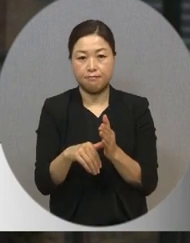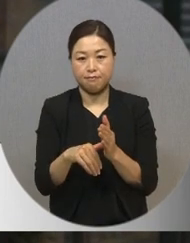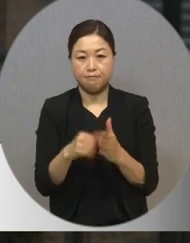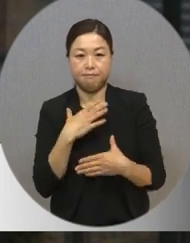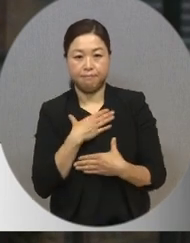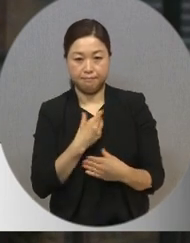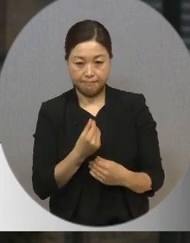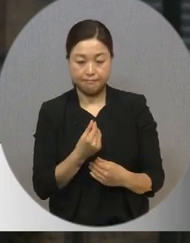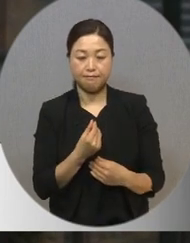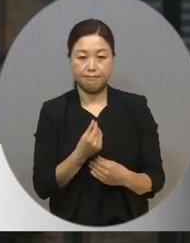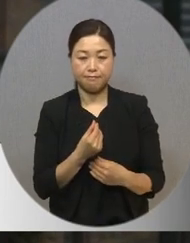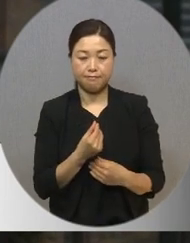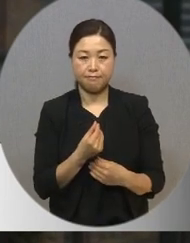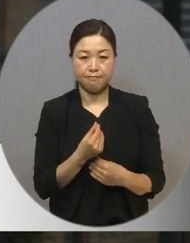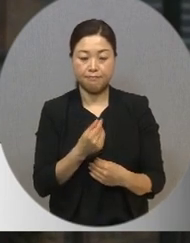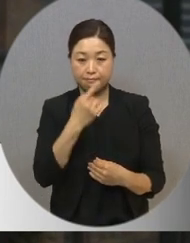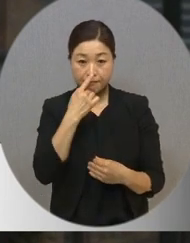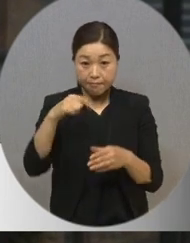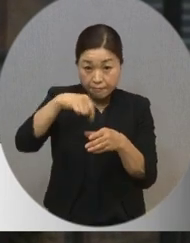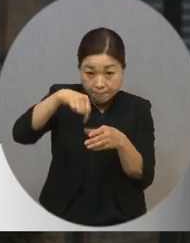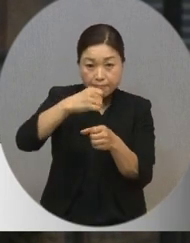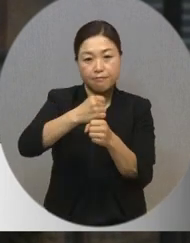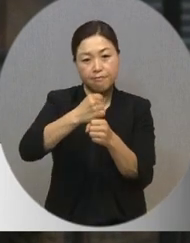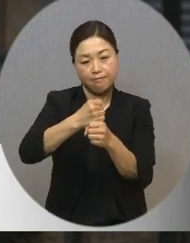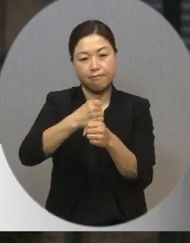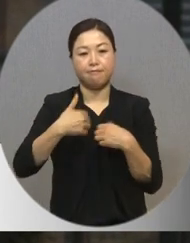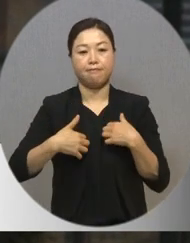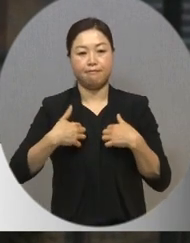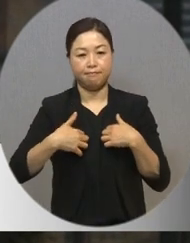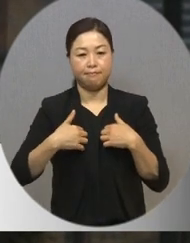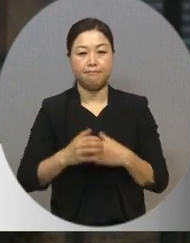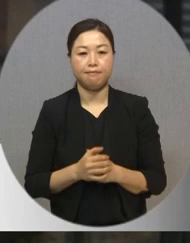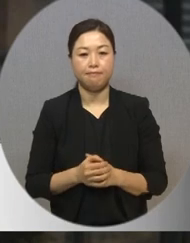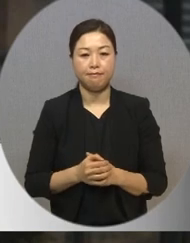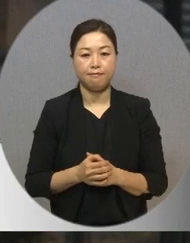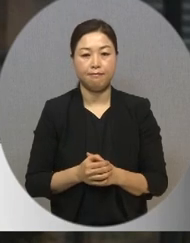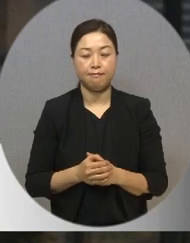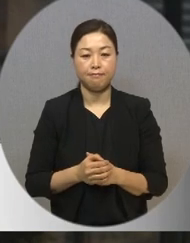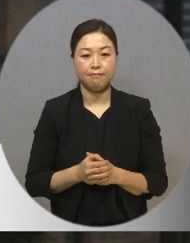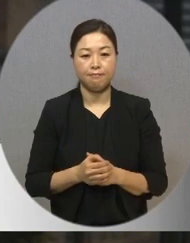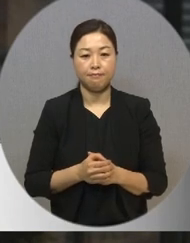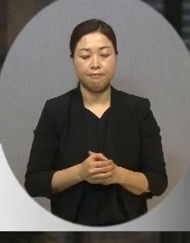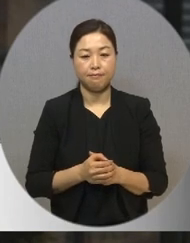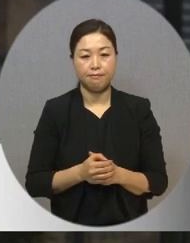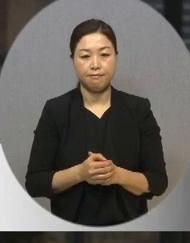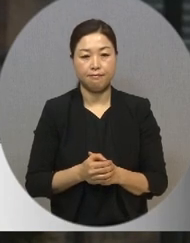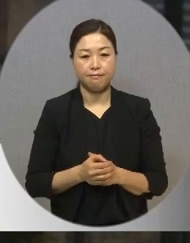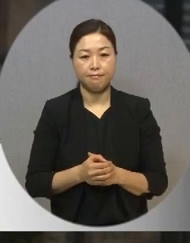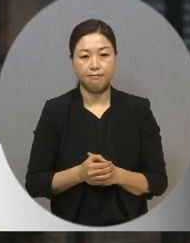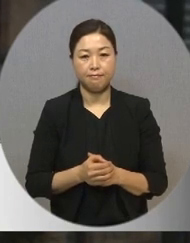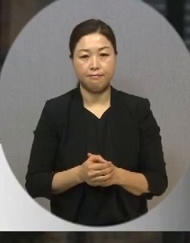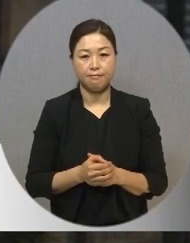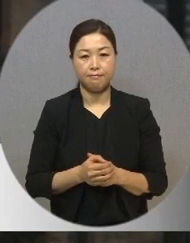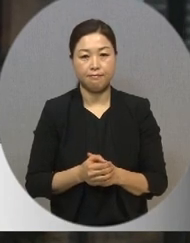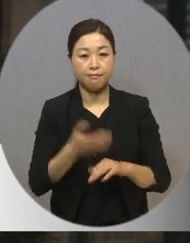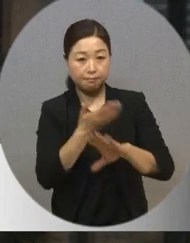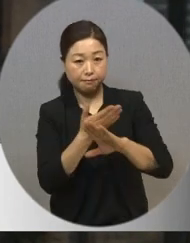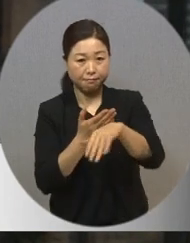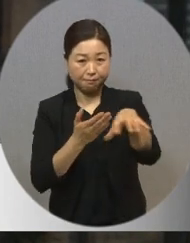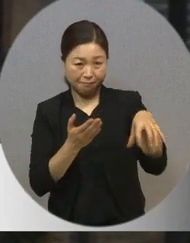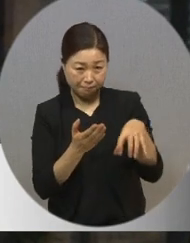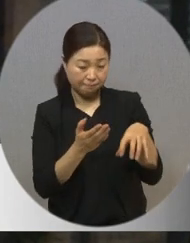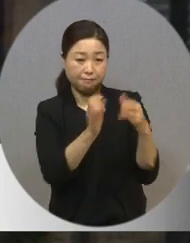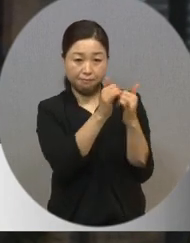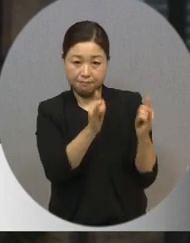편하고 커피 만드는 게 아주 좀 재밌었습니다. 또 다른 곳은 거의